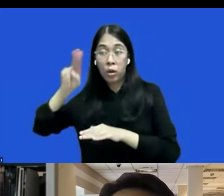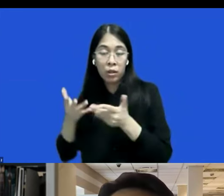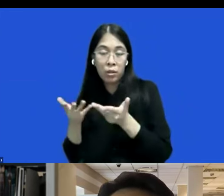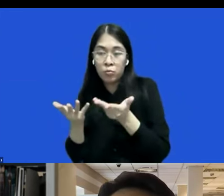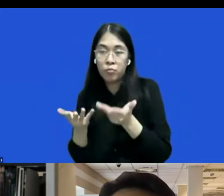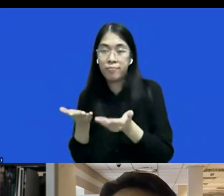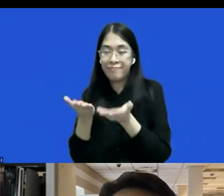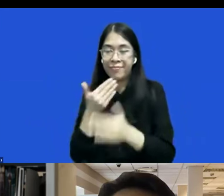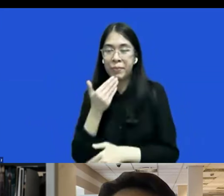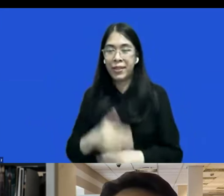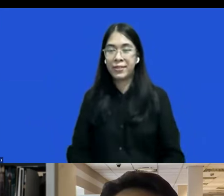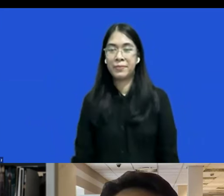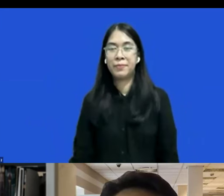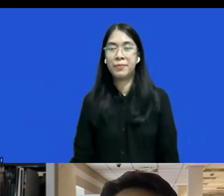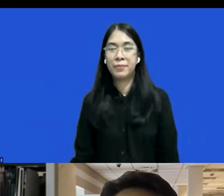kasih.